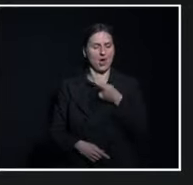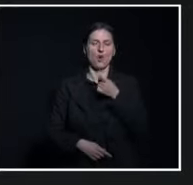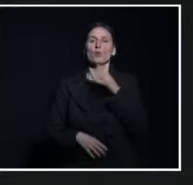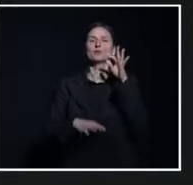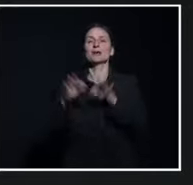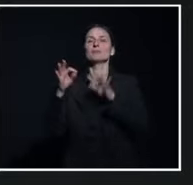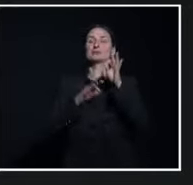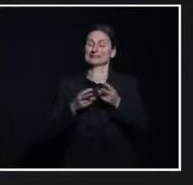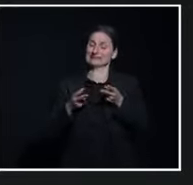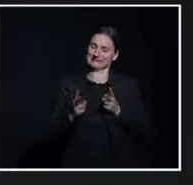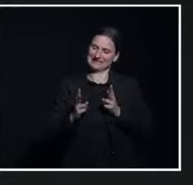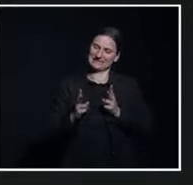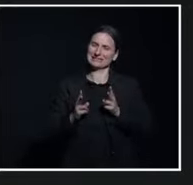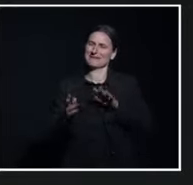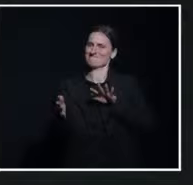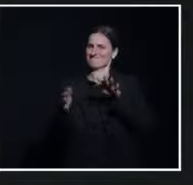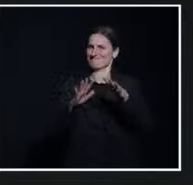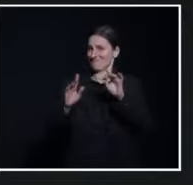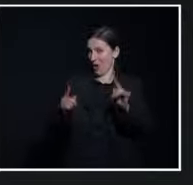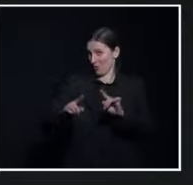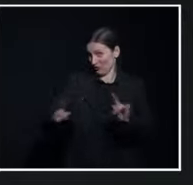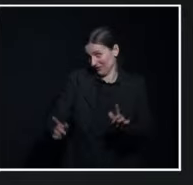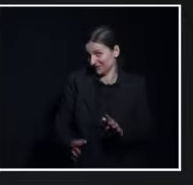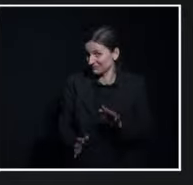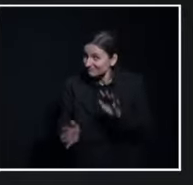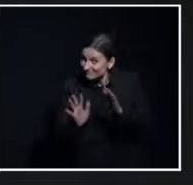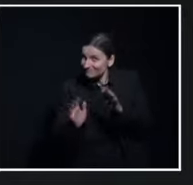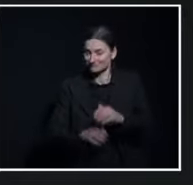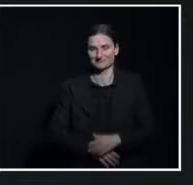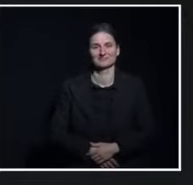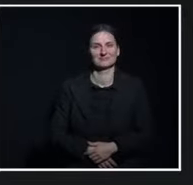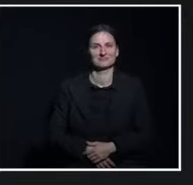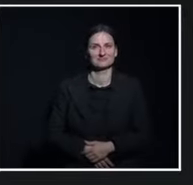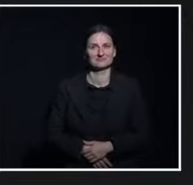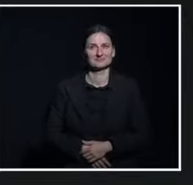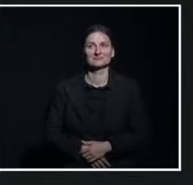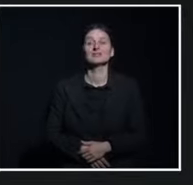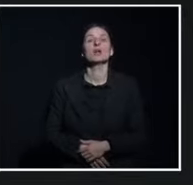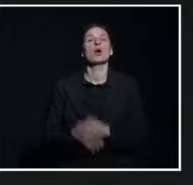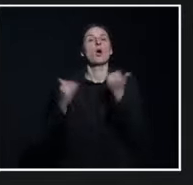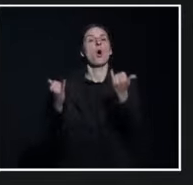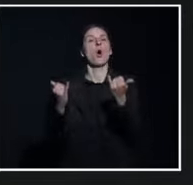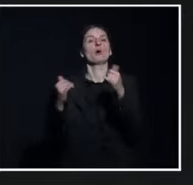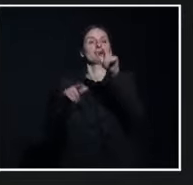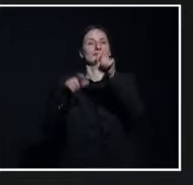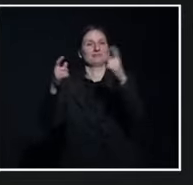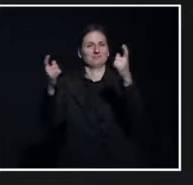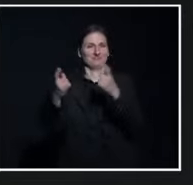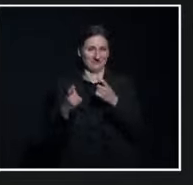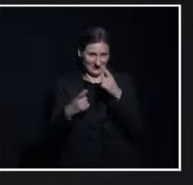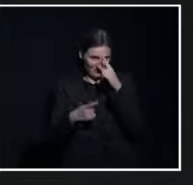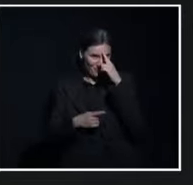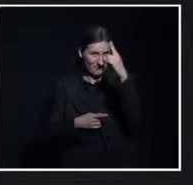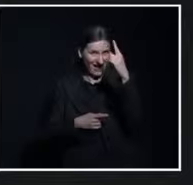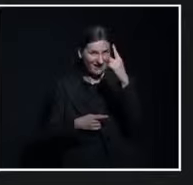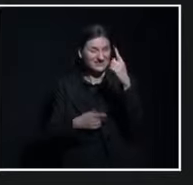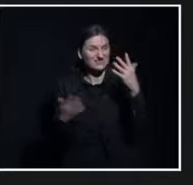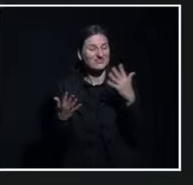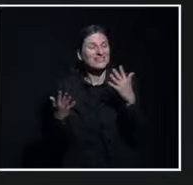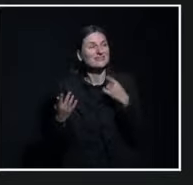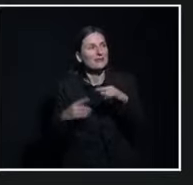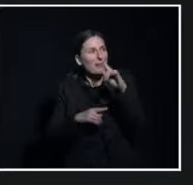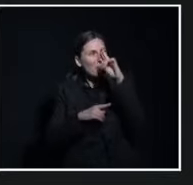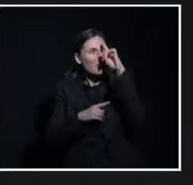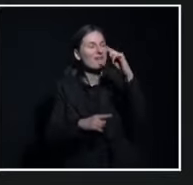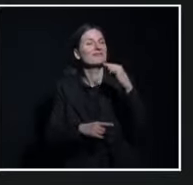Hundertprozentig sicher bin ich nicht. Diejenigen, die heute hier zusammenkommen, wissen, welche Taten und welches